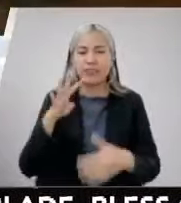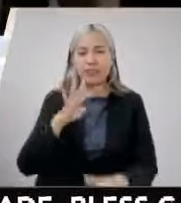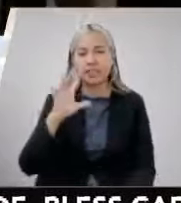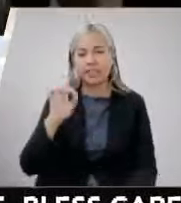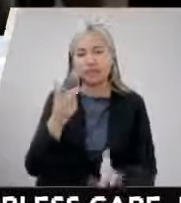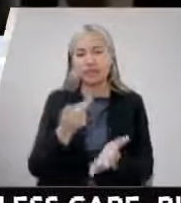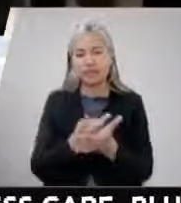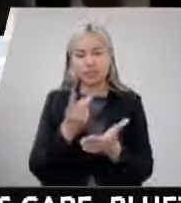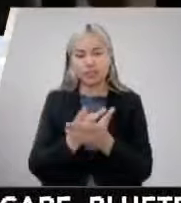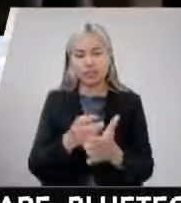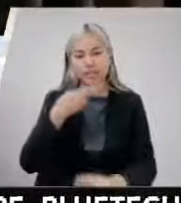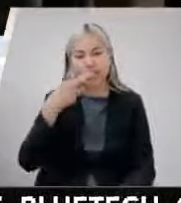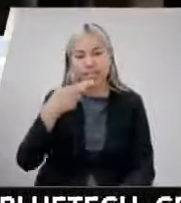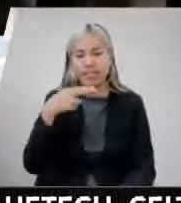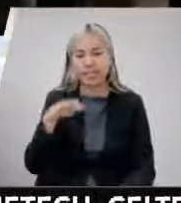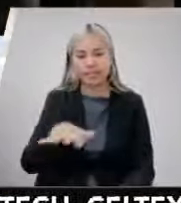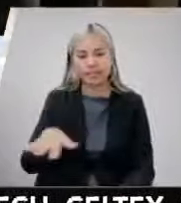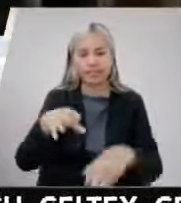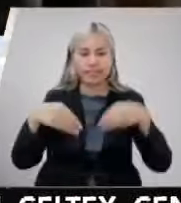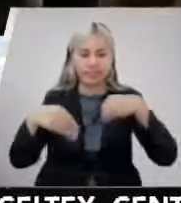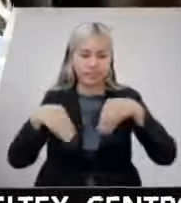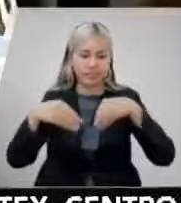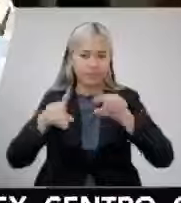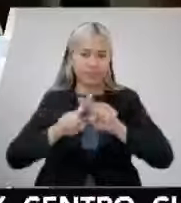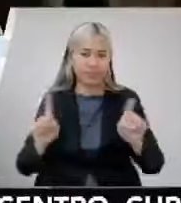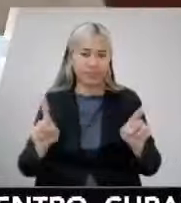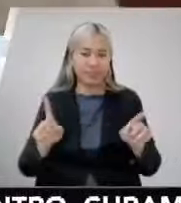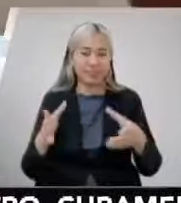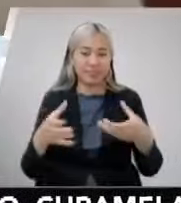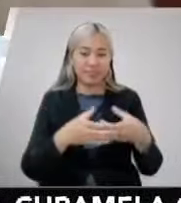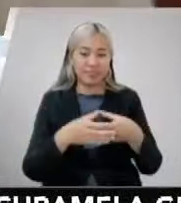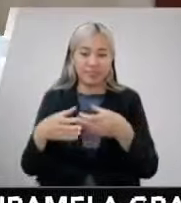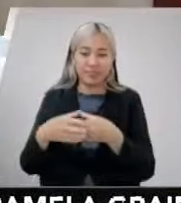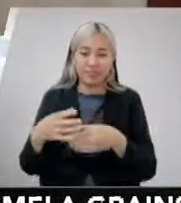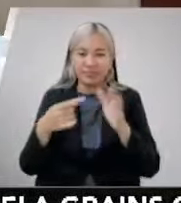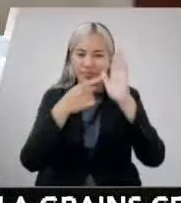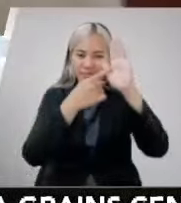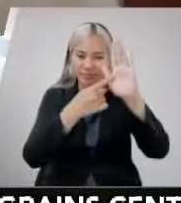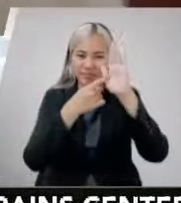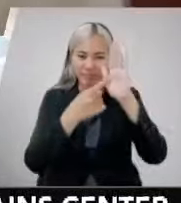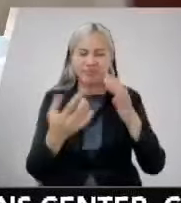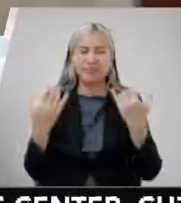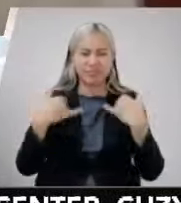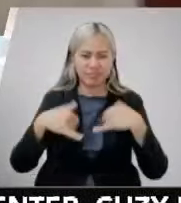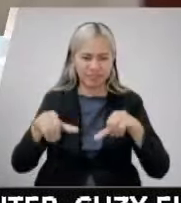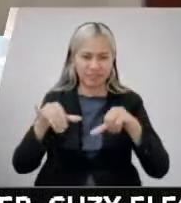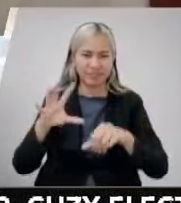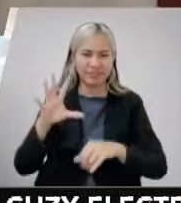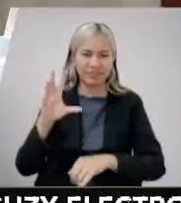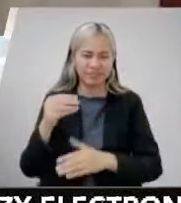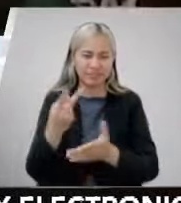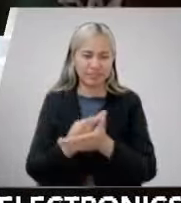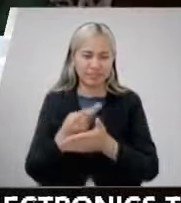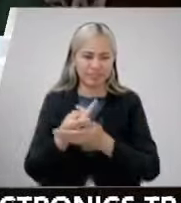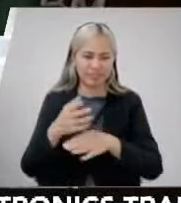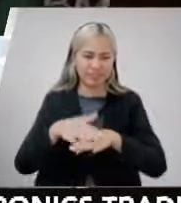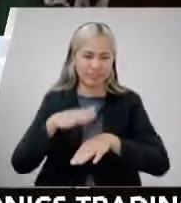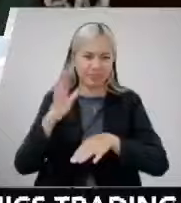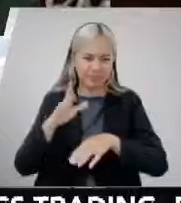pamilihan. Pero ayon sa mga grupo ng kilos protesta ay umaabot pa rin daw ito sa 50 plus pesos. Marapat daw na ibasura ng